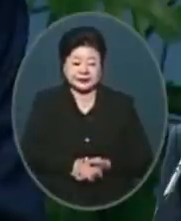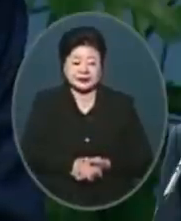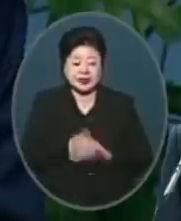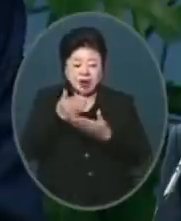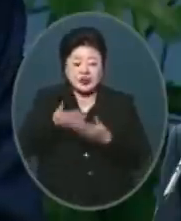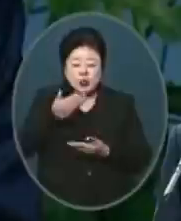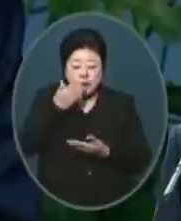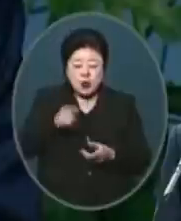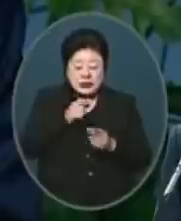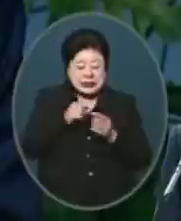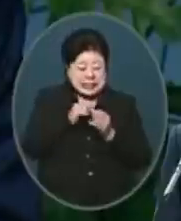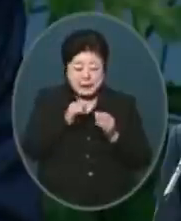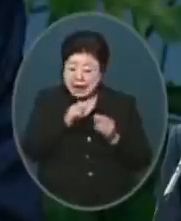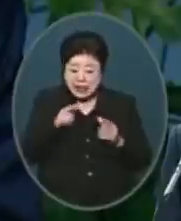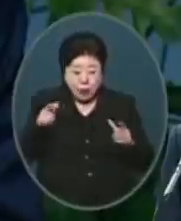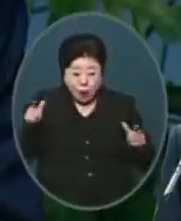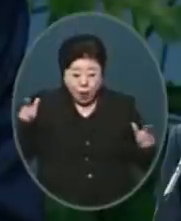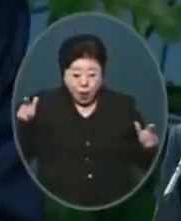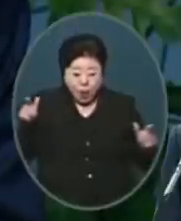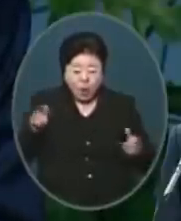얻어먹고 살 사람이 아닙니다.